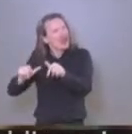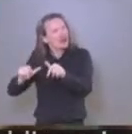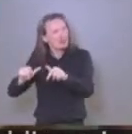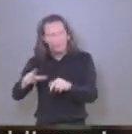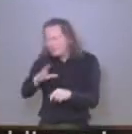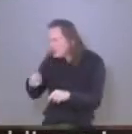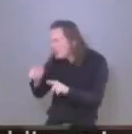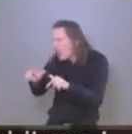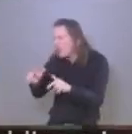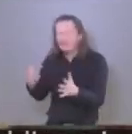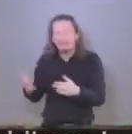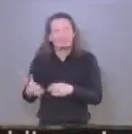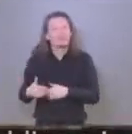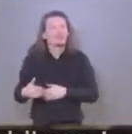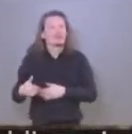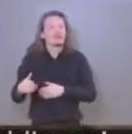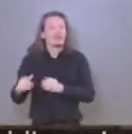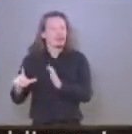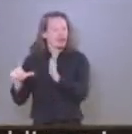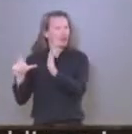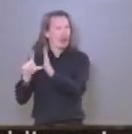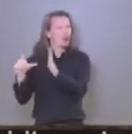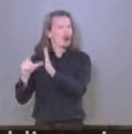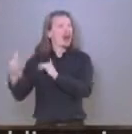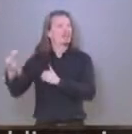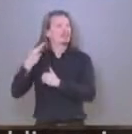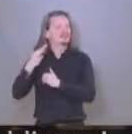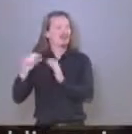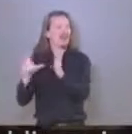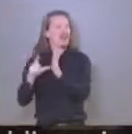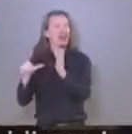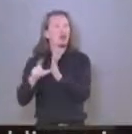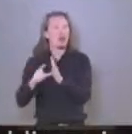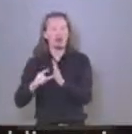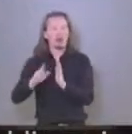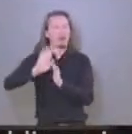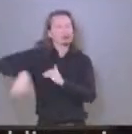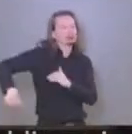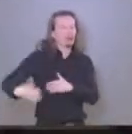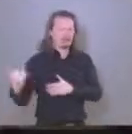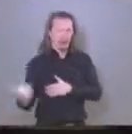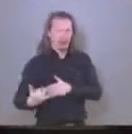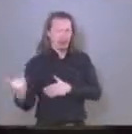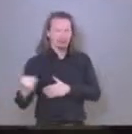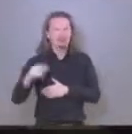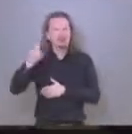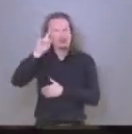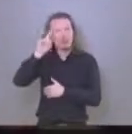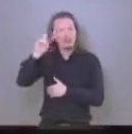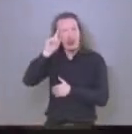elles existent, la loi, dit ce monsieur, n'aurait pas à se soucier d'eux, vu que leurs